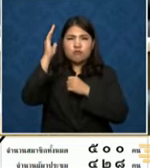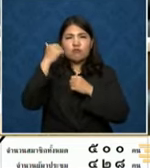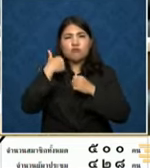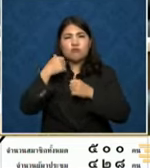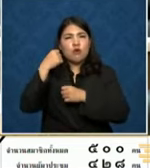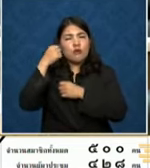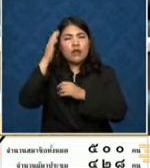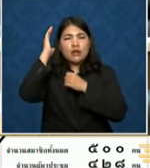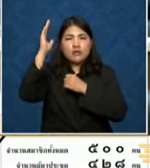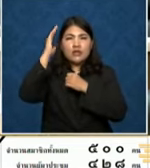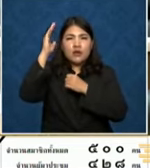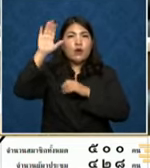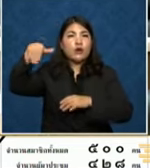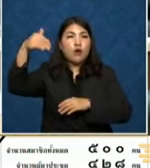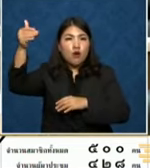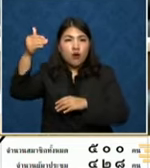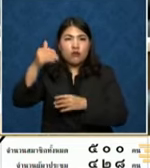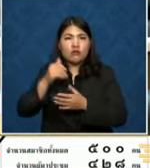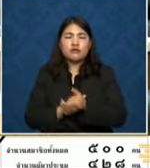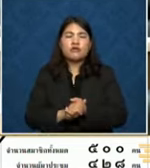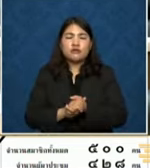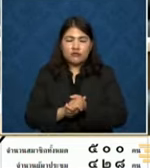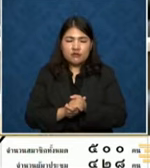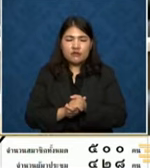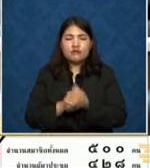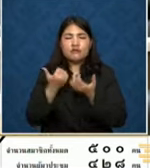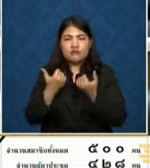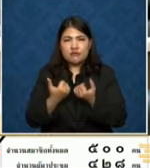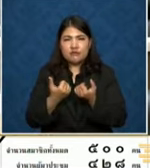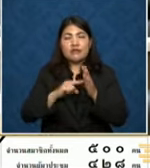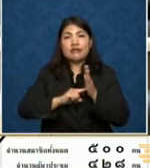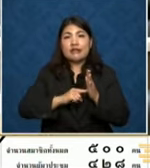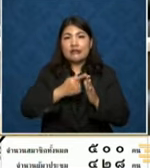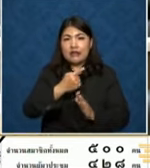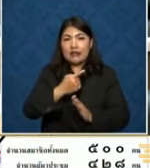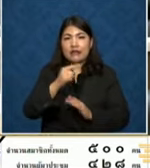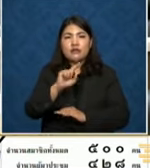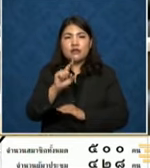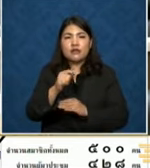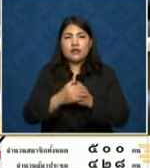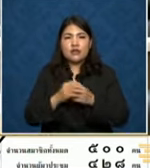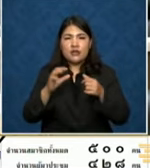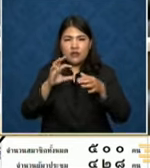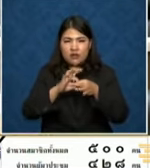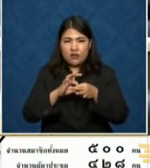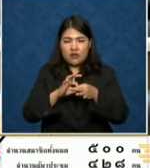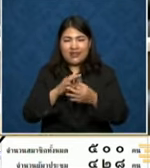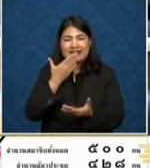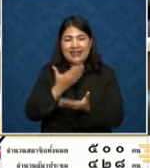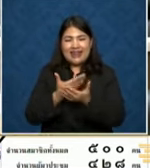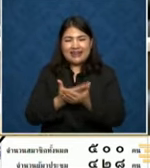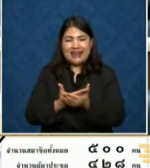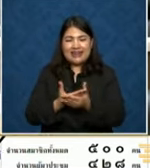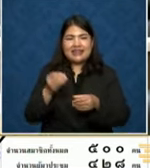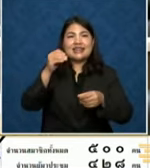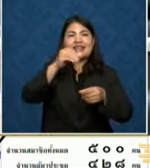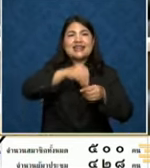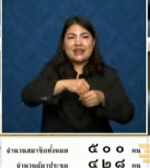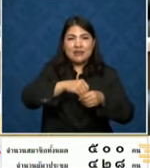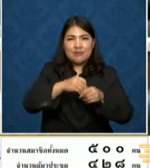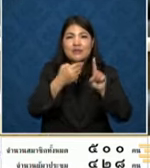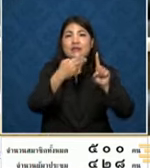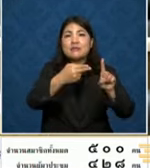มาเป็นรัฐบาลครับท่านประธานครับเรื่องแรกครับท่านประธานครับเรื่องเติมเงิน 10,000 บาทผ่านดิจิตอล